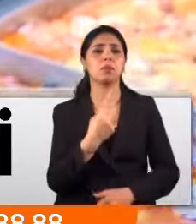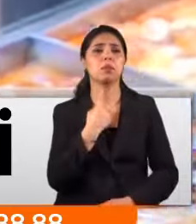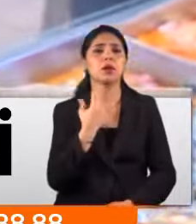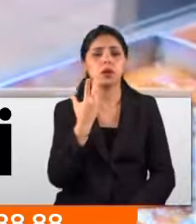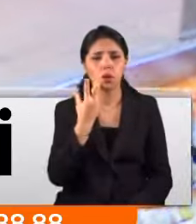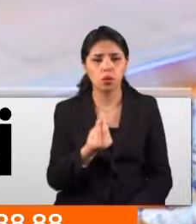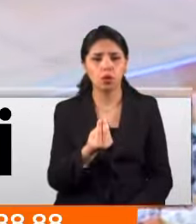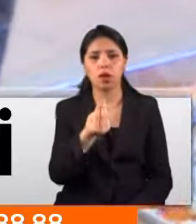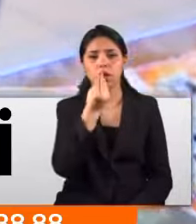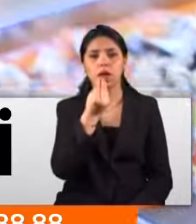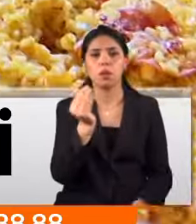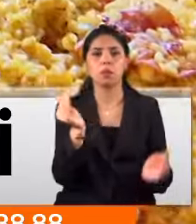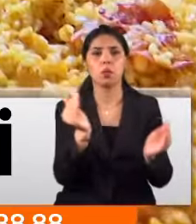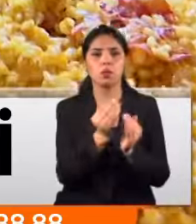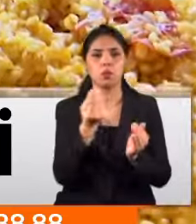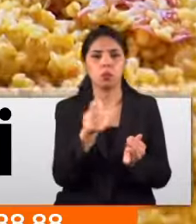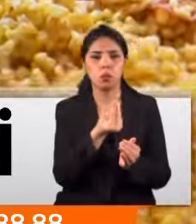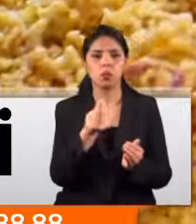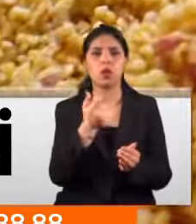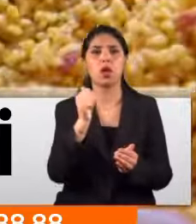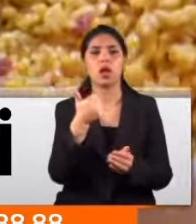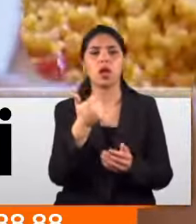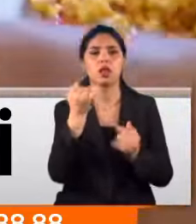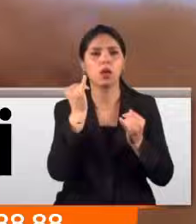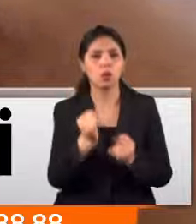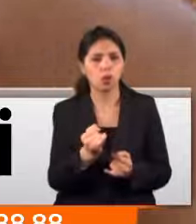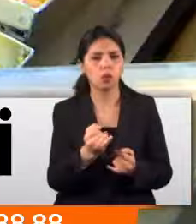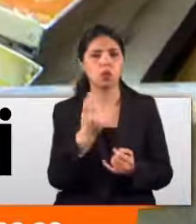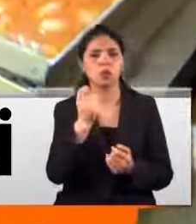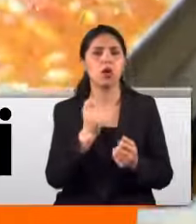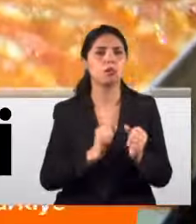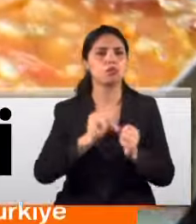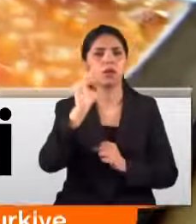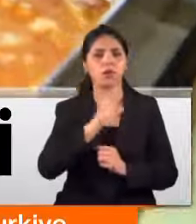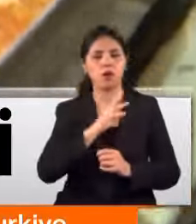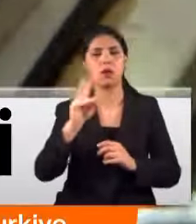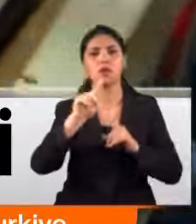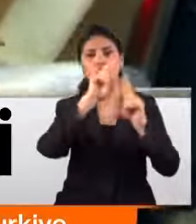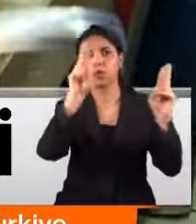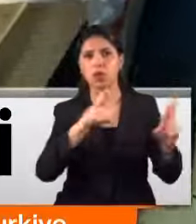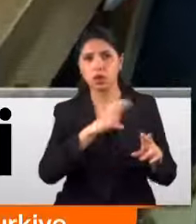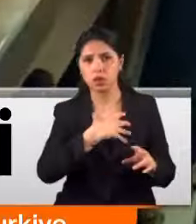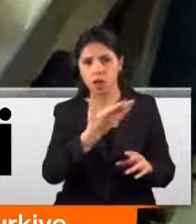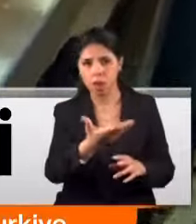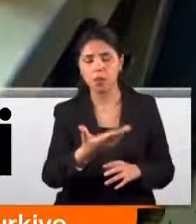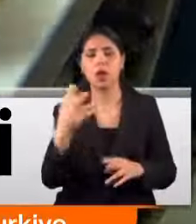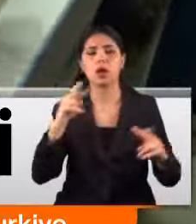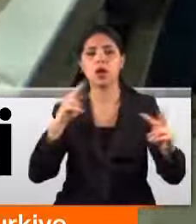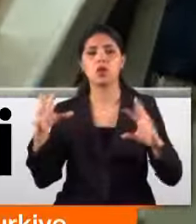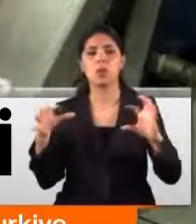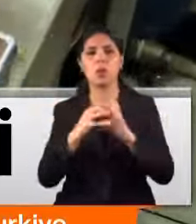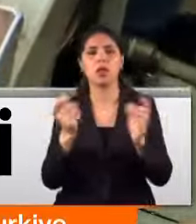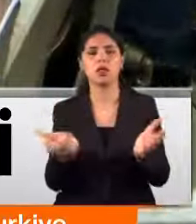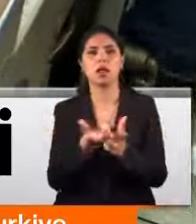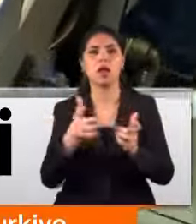Yemekte porsiyonlar küçüldü, kalite düştü. Fiyatlarsa artmaya devam etti. Hem işletmeler hem de restoranların bağlı olduğu derneklerde duruma